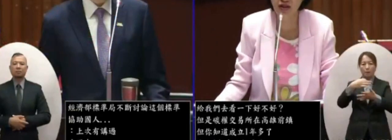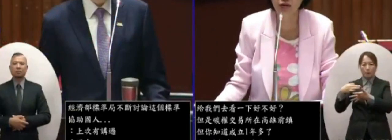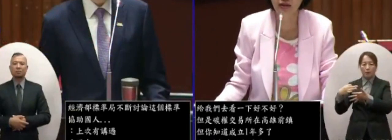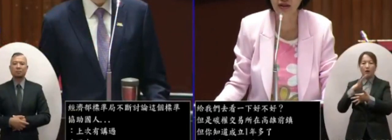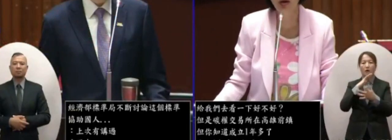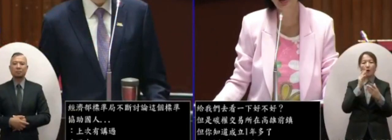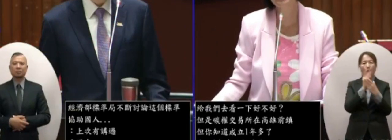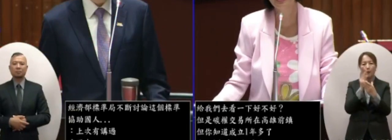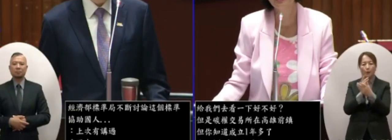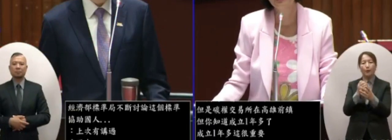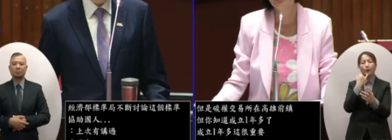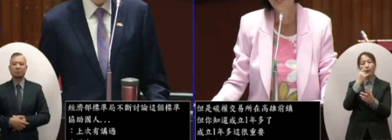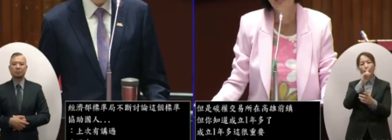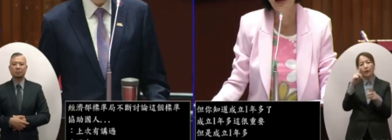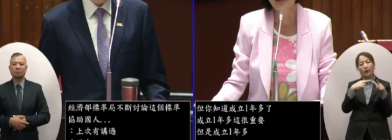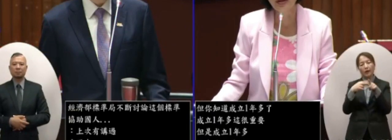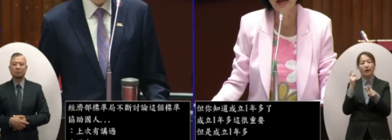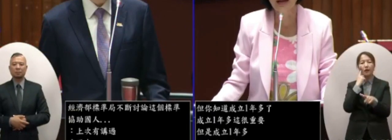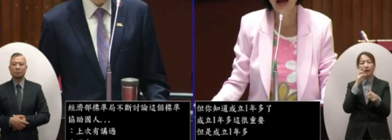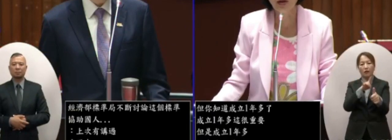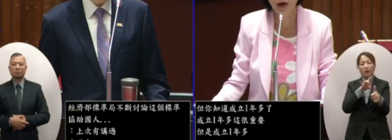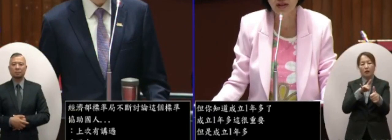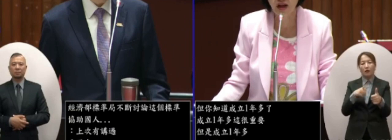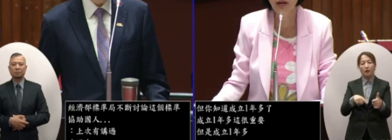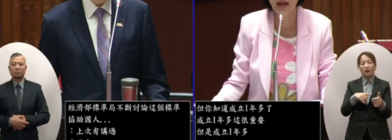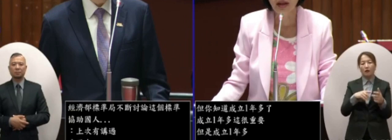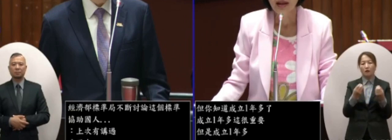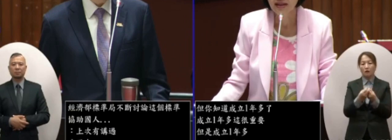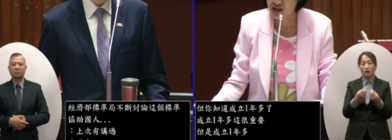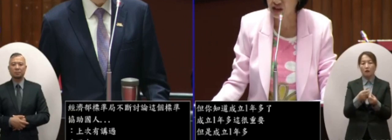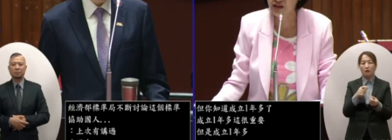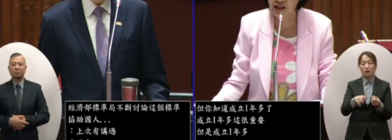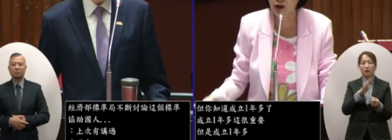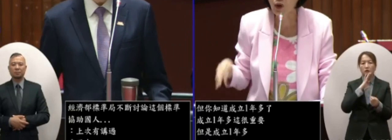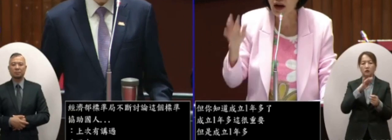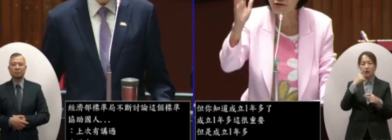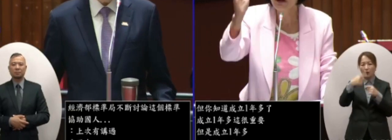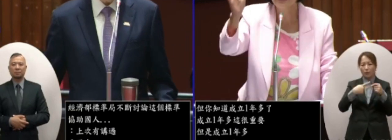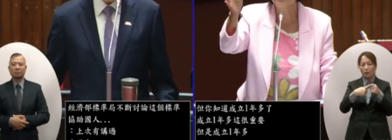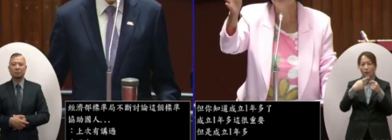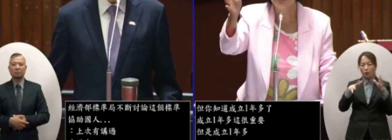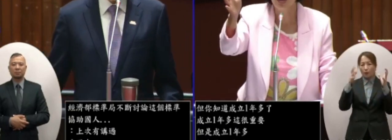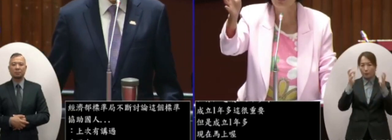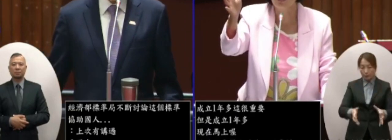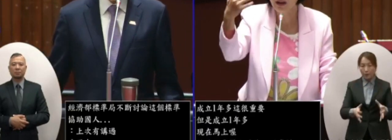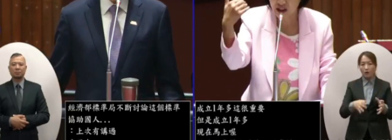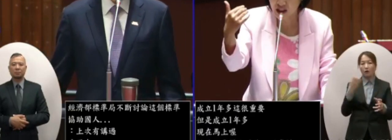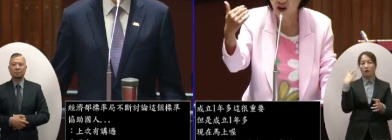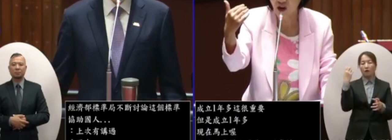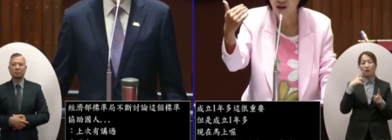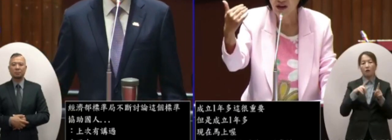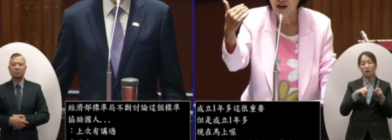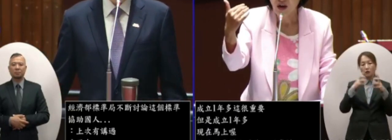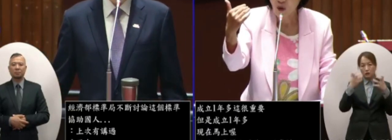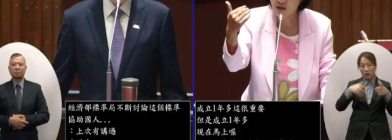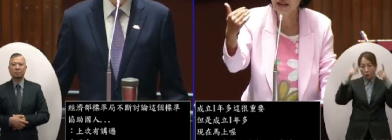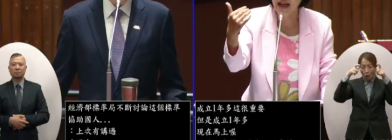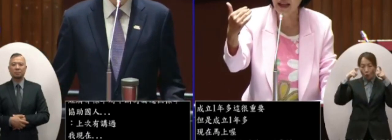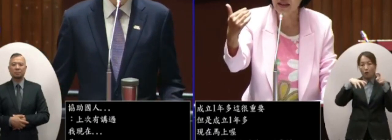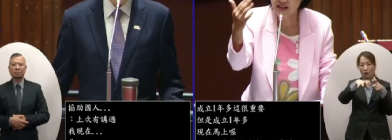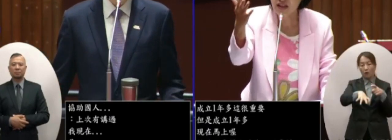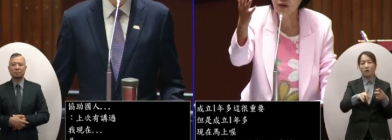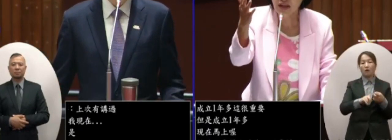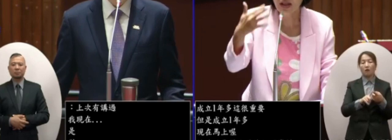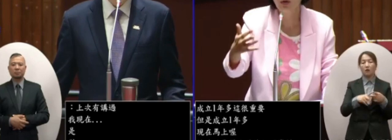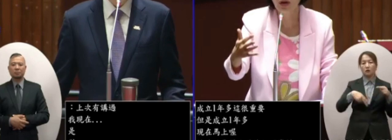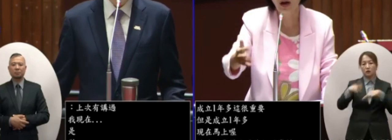看店，哎，院长，碳权交易才成立一年多，很符合现在的潮流。李歌雄。我恭喜在了，行政院的效率